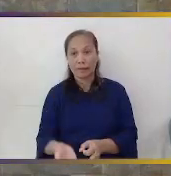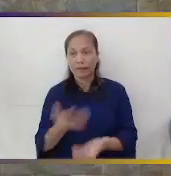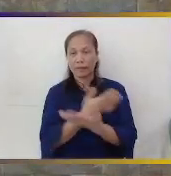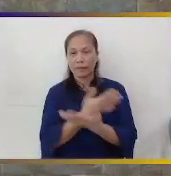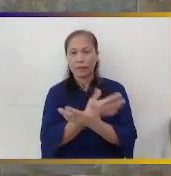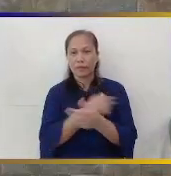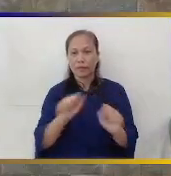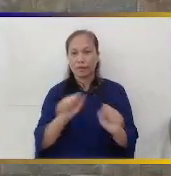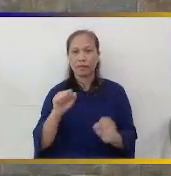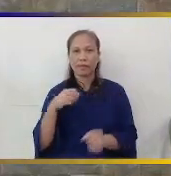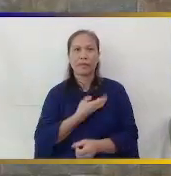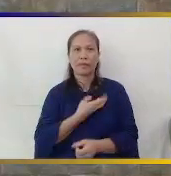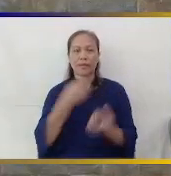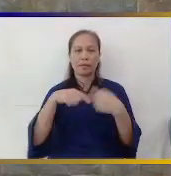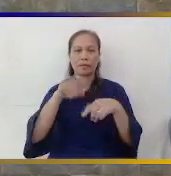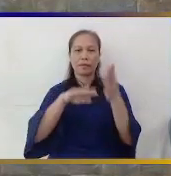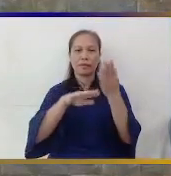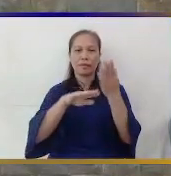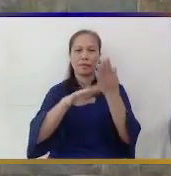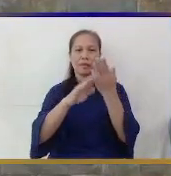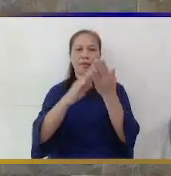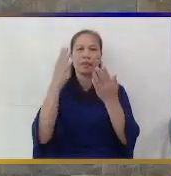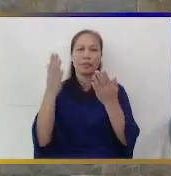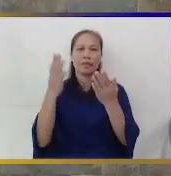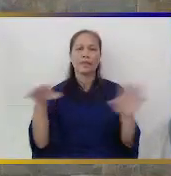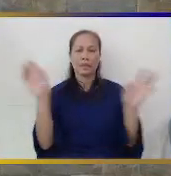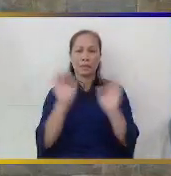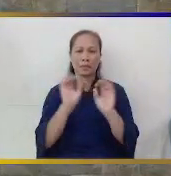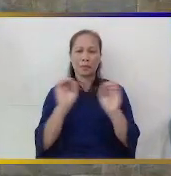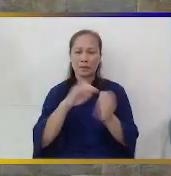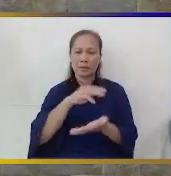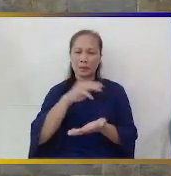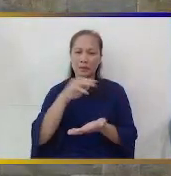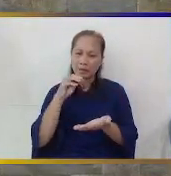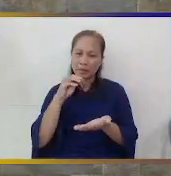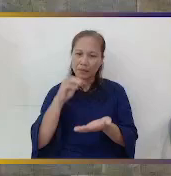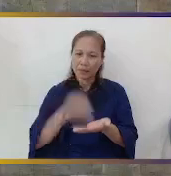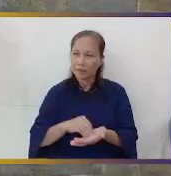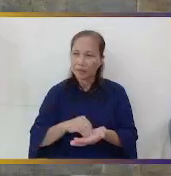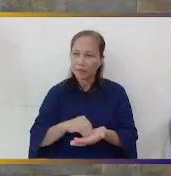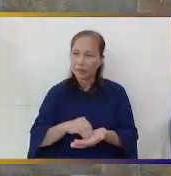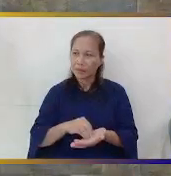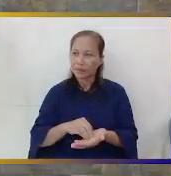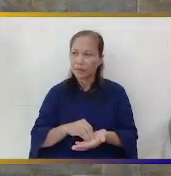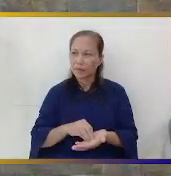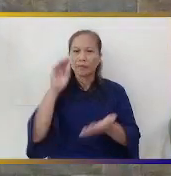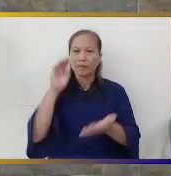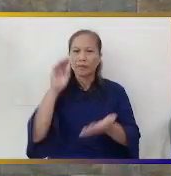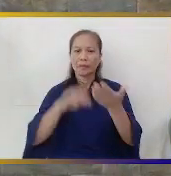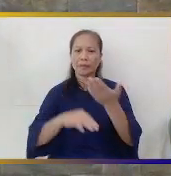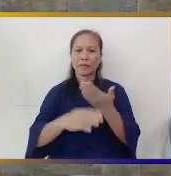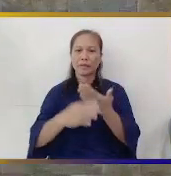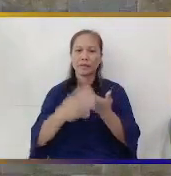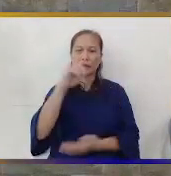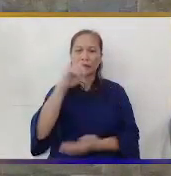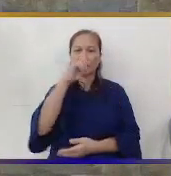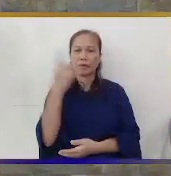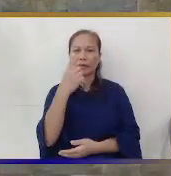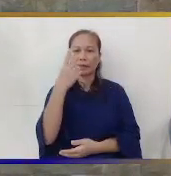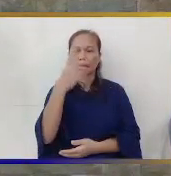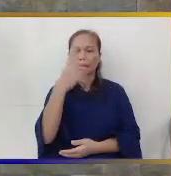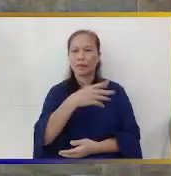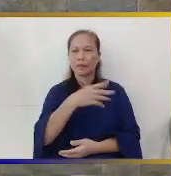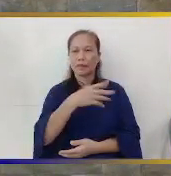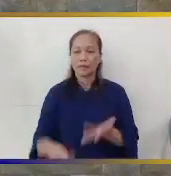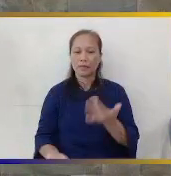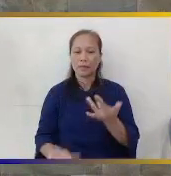middle wala ng iba iba pang usapan It's either heaven or hell na kung titingnan naman natin